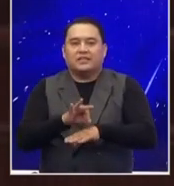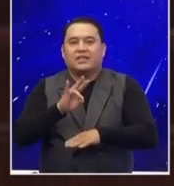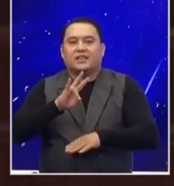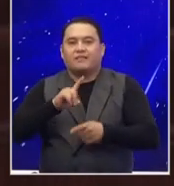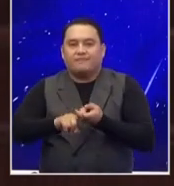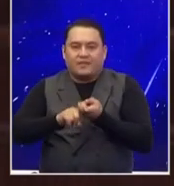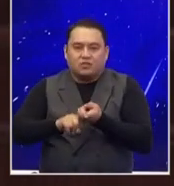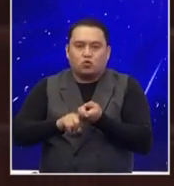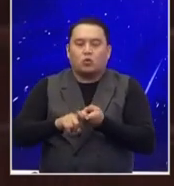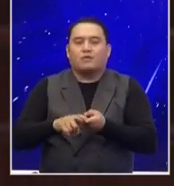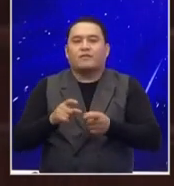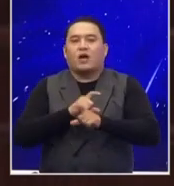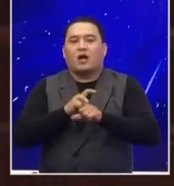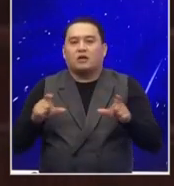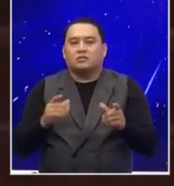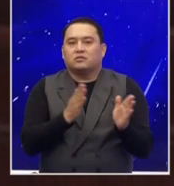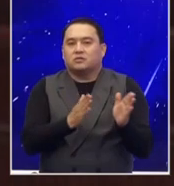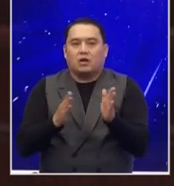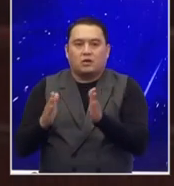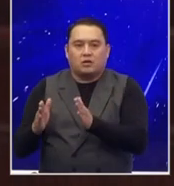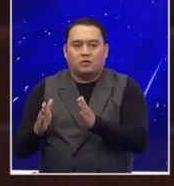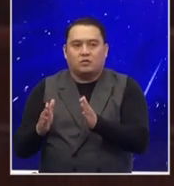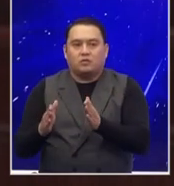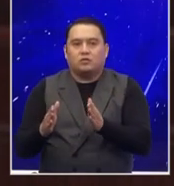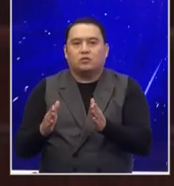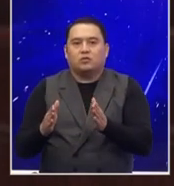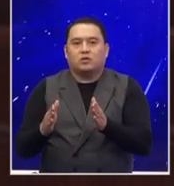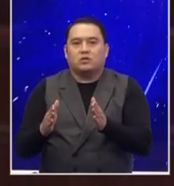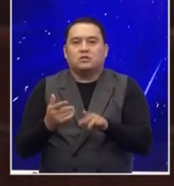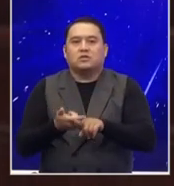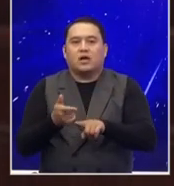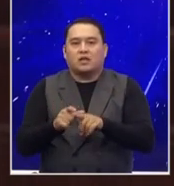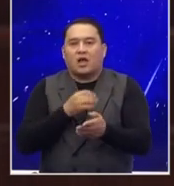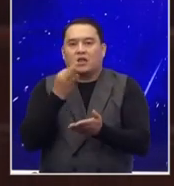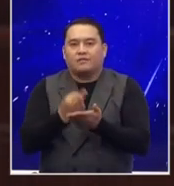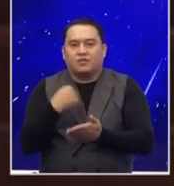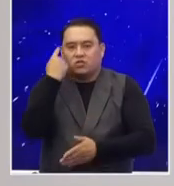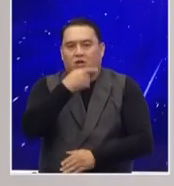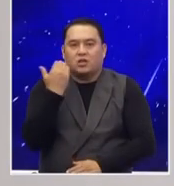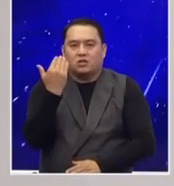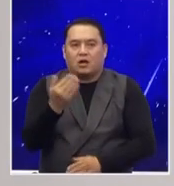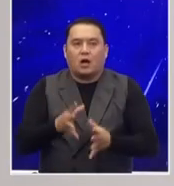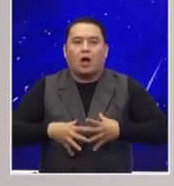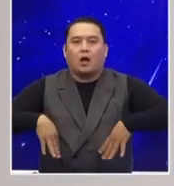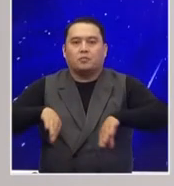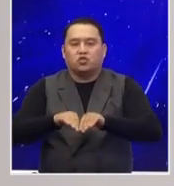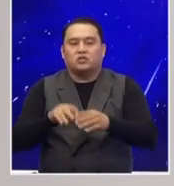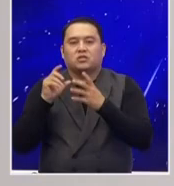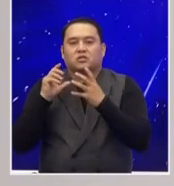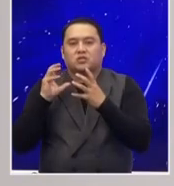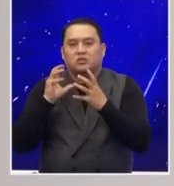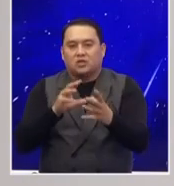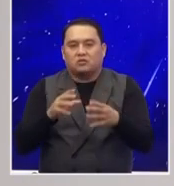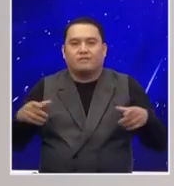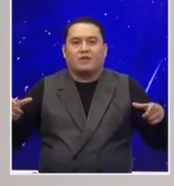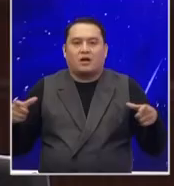эпид-режим в медорганизациях сохранялся на должном уровне. За это отвечают главные врачи. Общественный транспорт будем